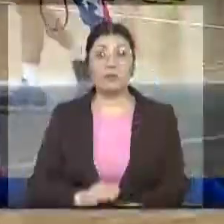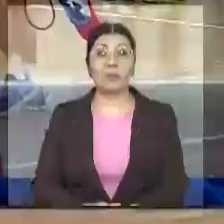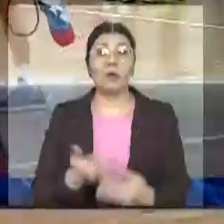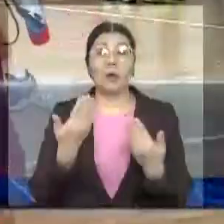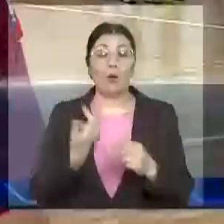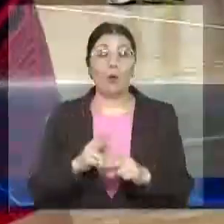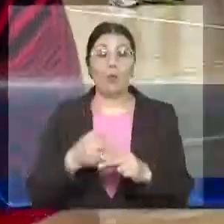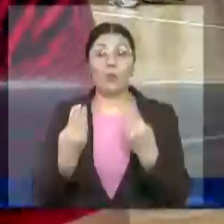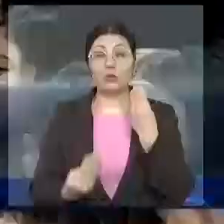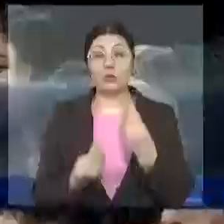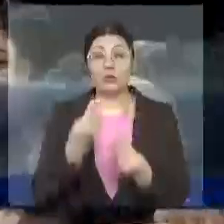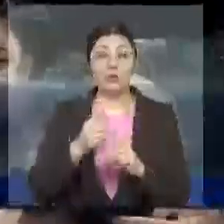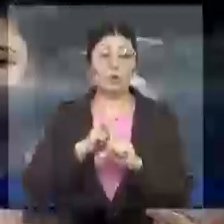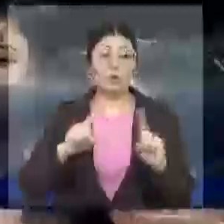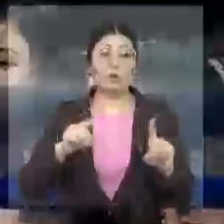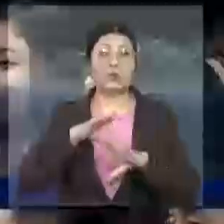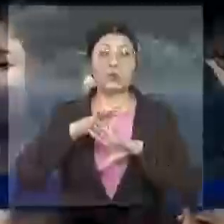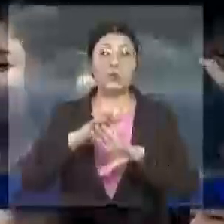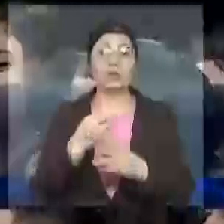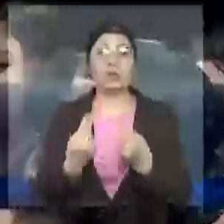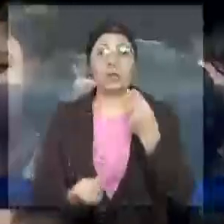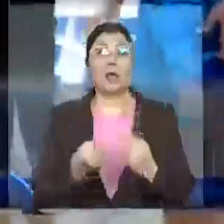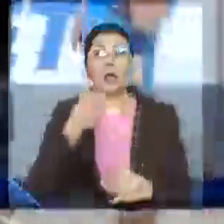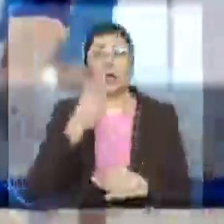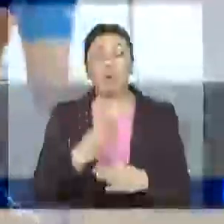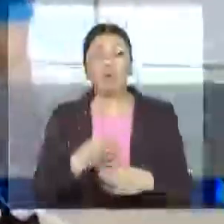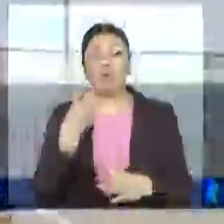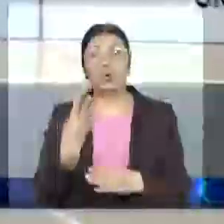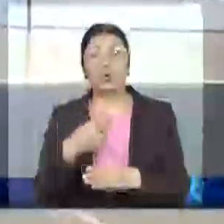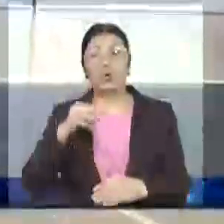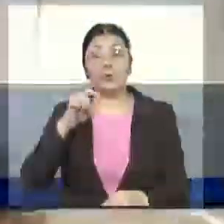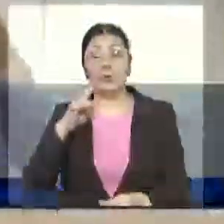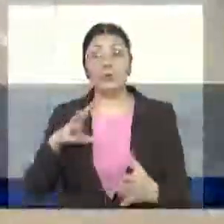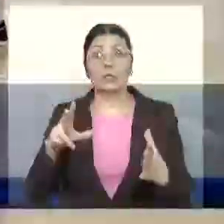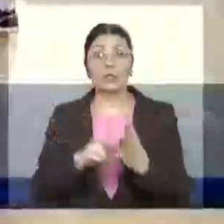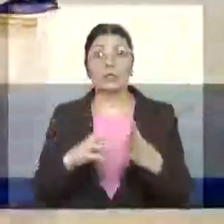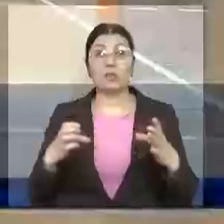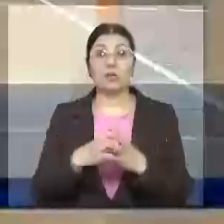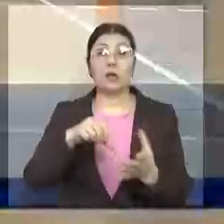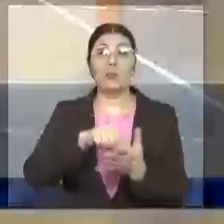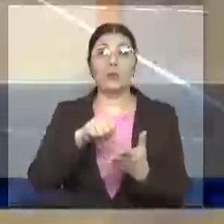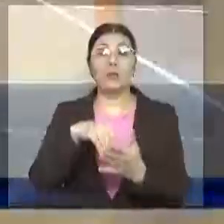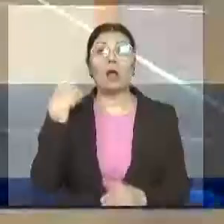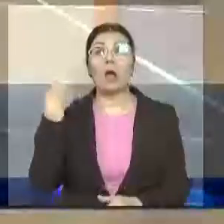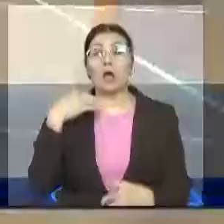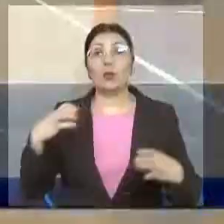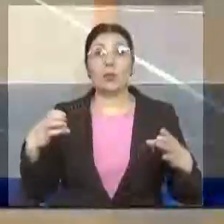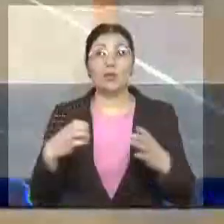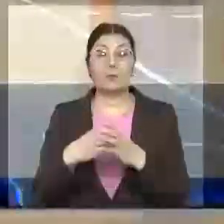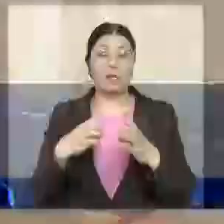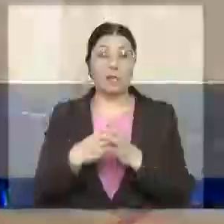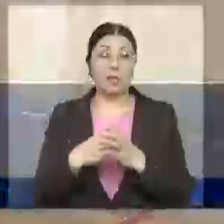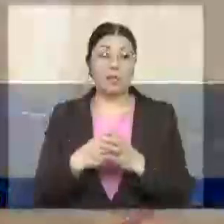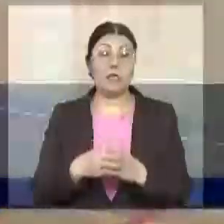турнир өте керемет өтуде. Ойынға келсек, жарыстың 4-ші турында 8 команда тартысқа түсті. Ал Ақтөбелік команда